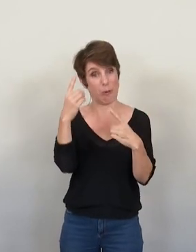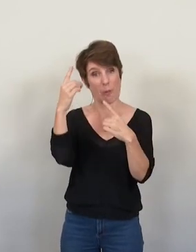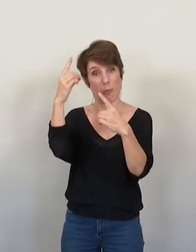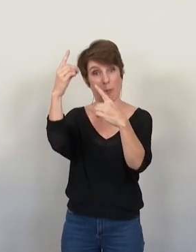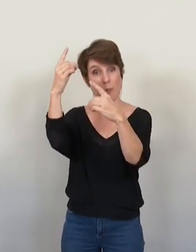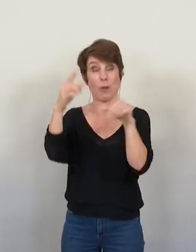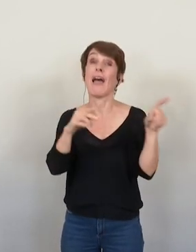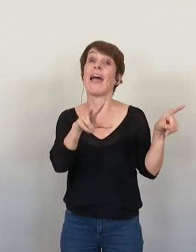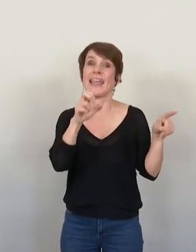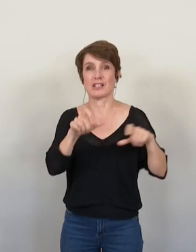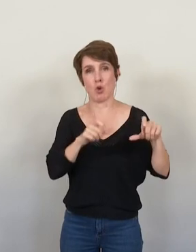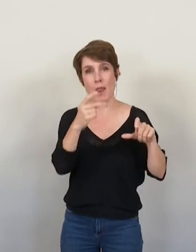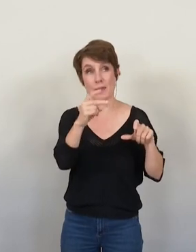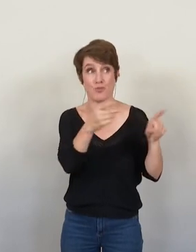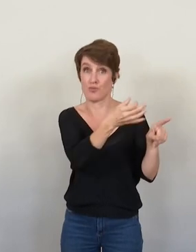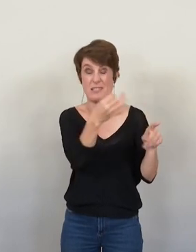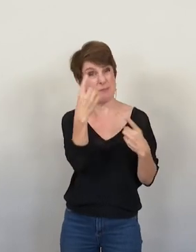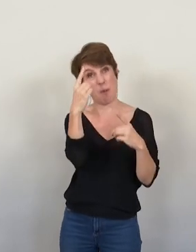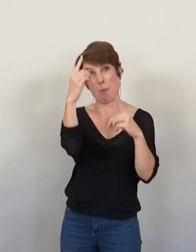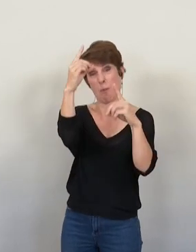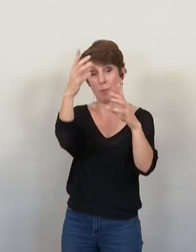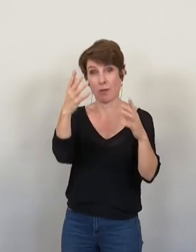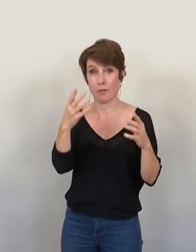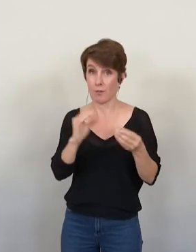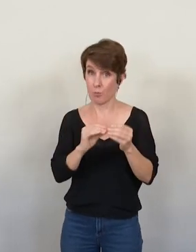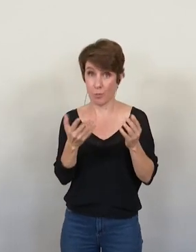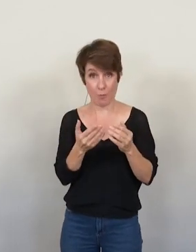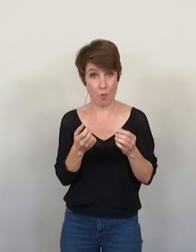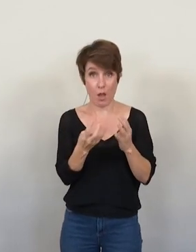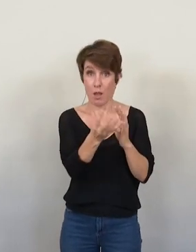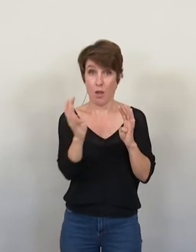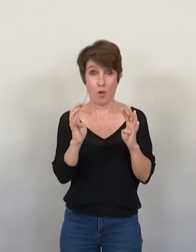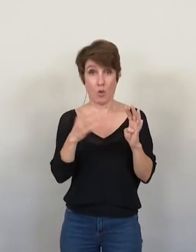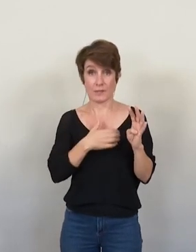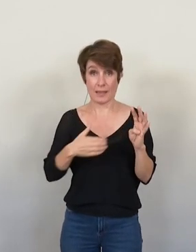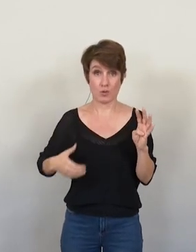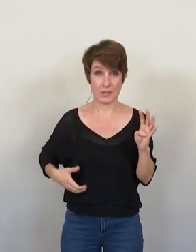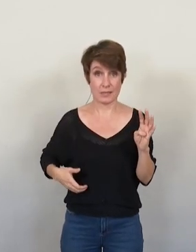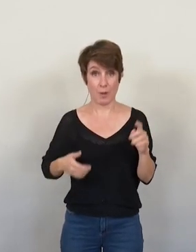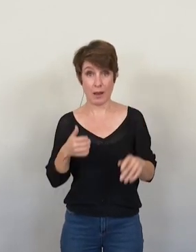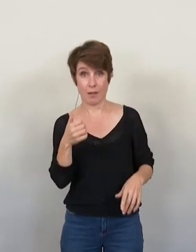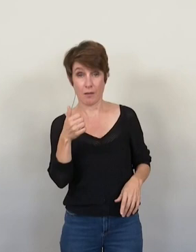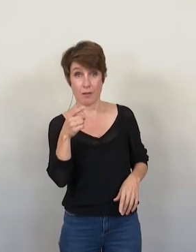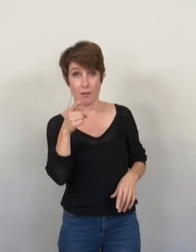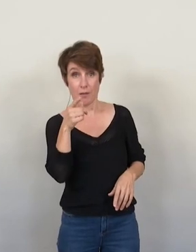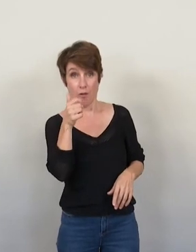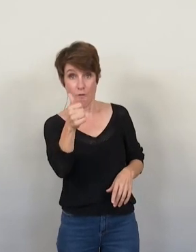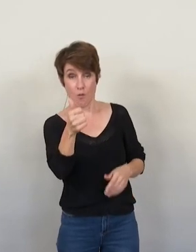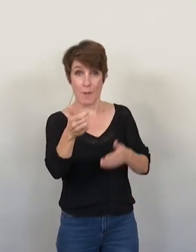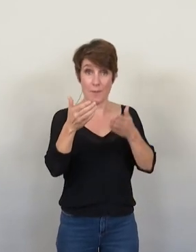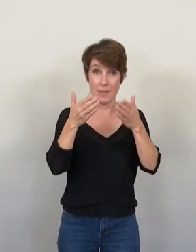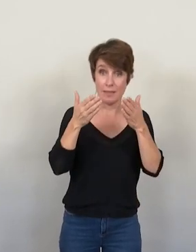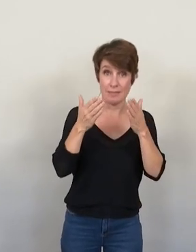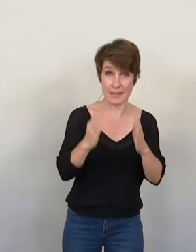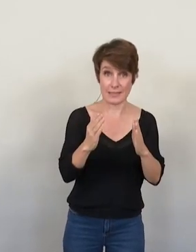par vos ex-collègues vous n'informez pas le conseil municipal de votre décision pour l'instant de ne pas